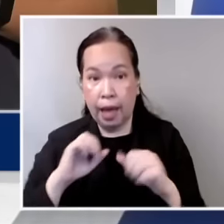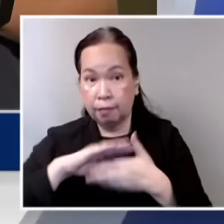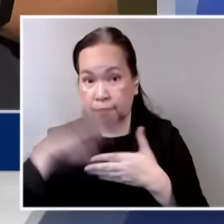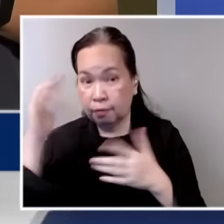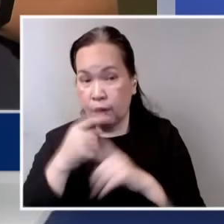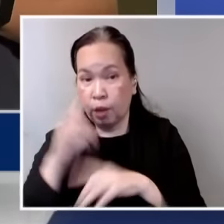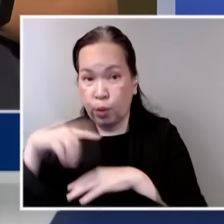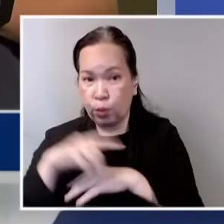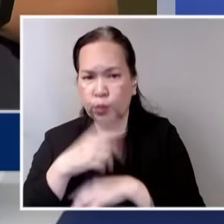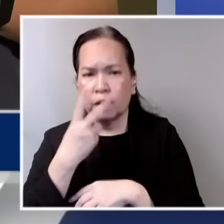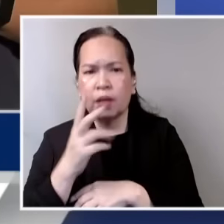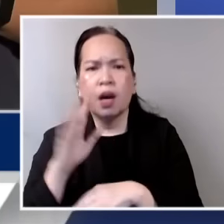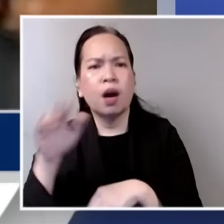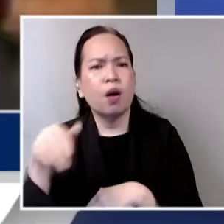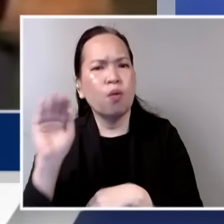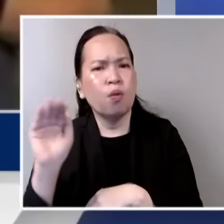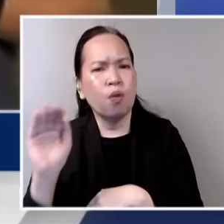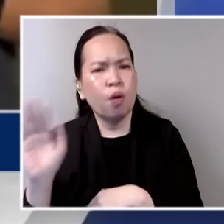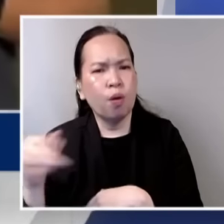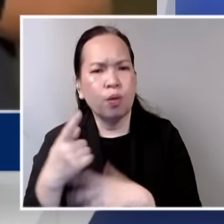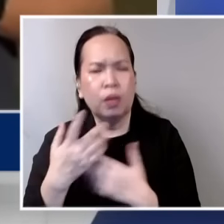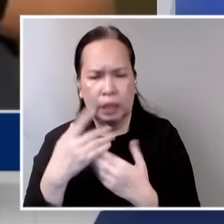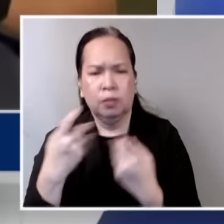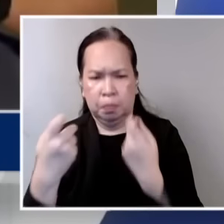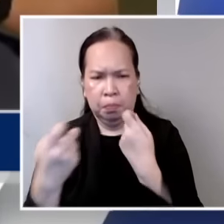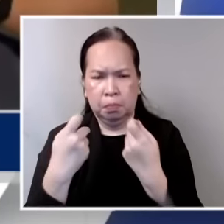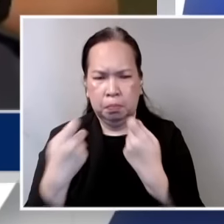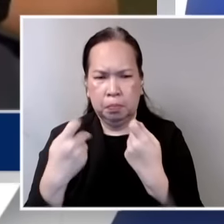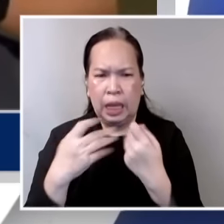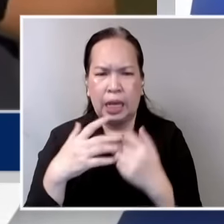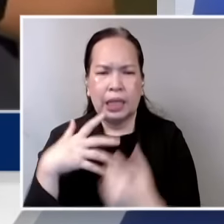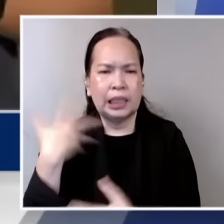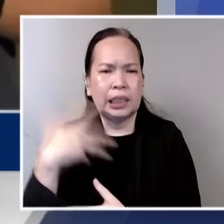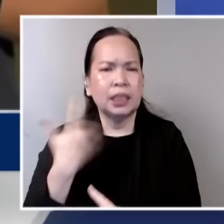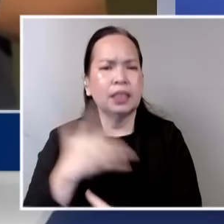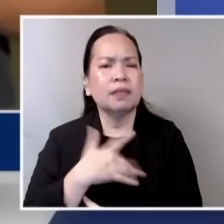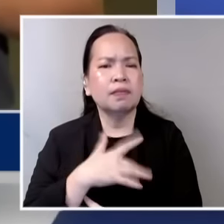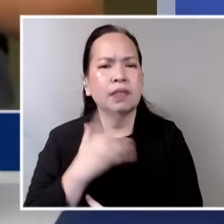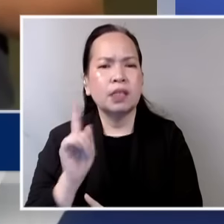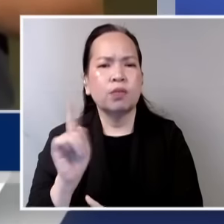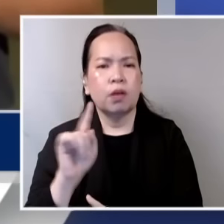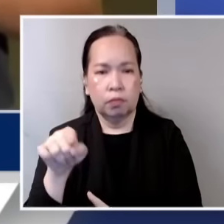Rafi, paano mo mailalarawan ang init ng panahon dyan?